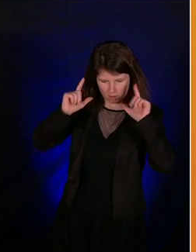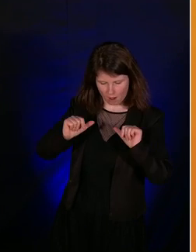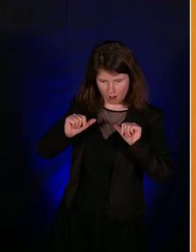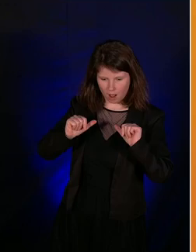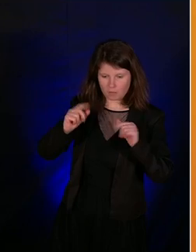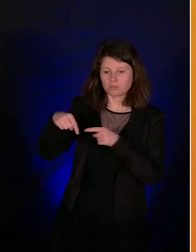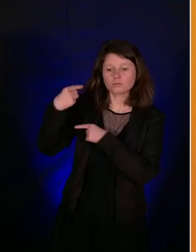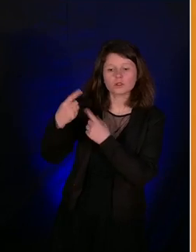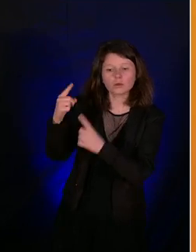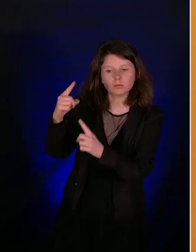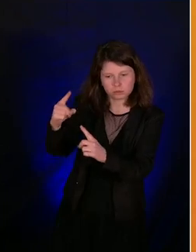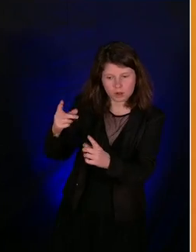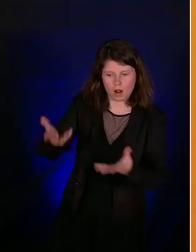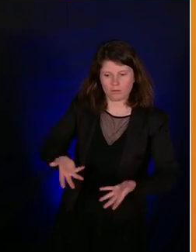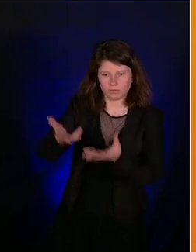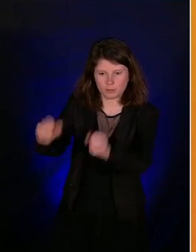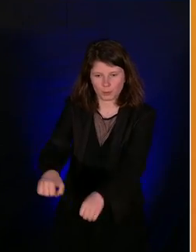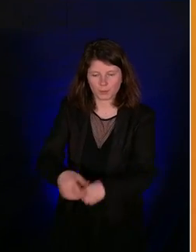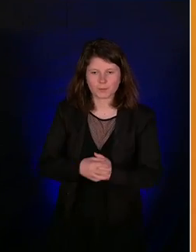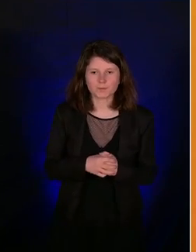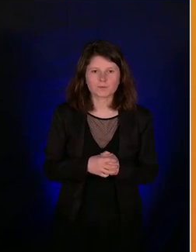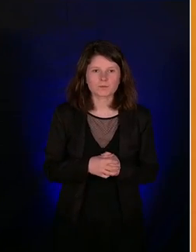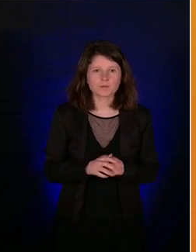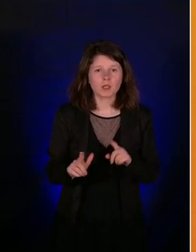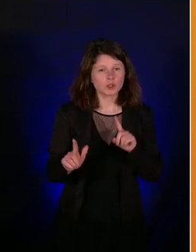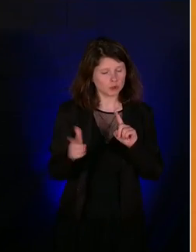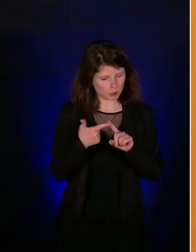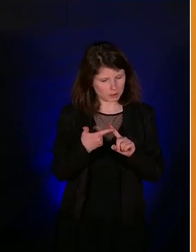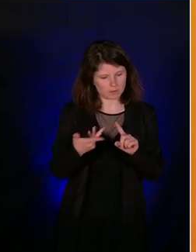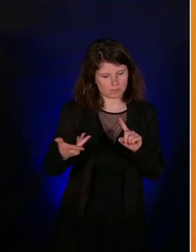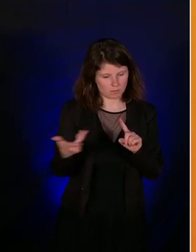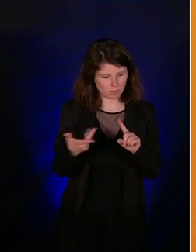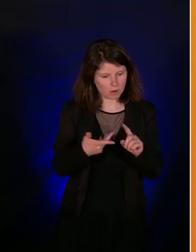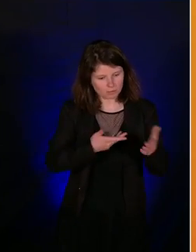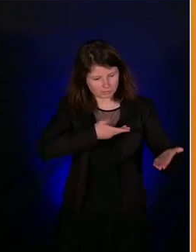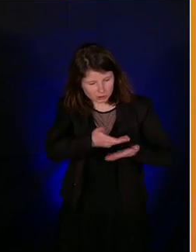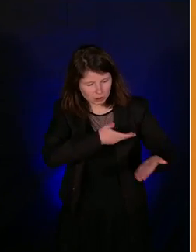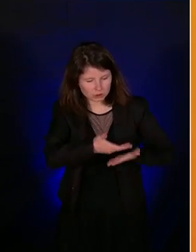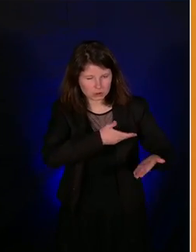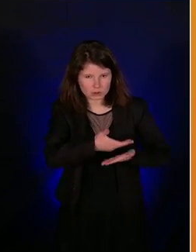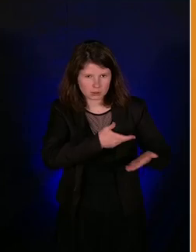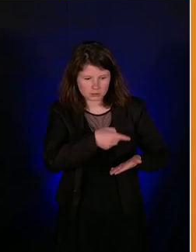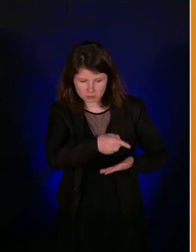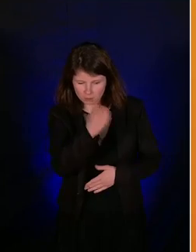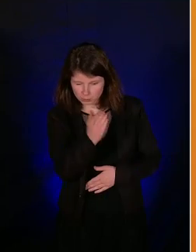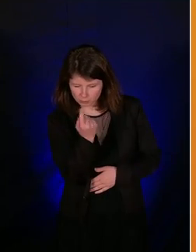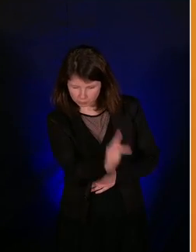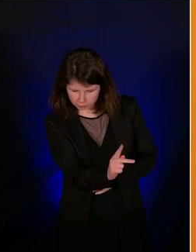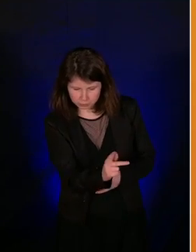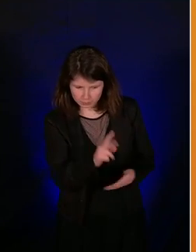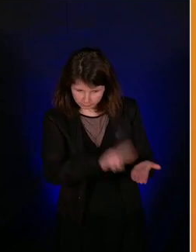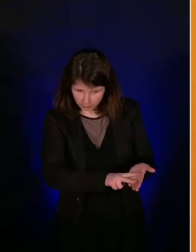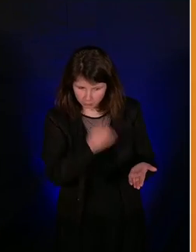deuxièmement les échanges avec les travailleurs qui ont permis de construire des revendications à partir de leurs besoins réel et de sortir de nos